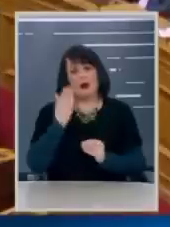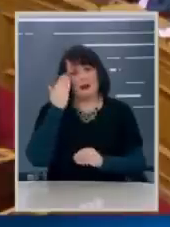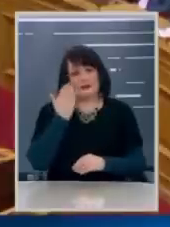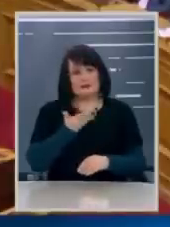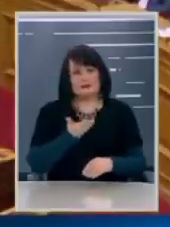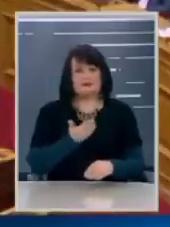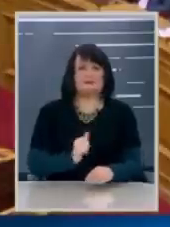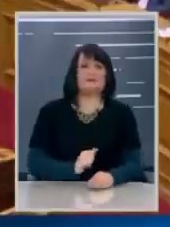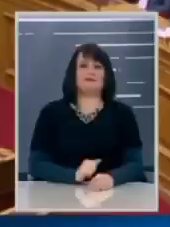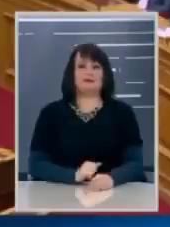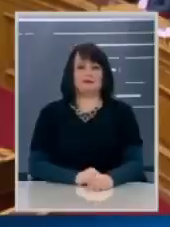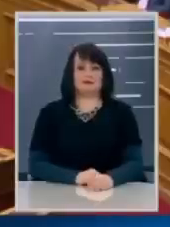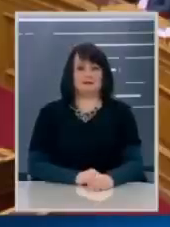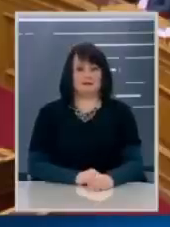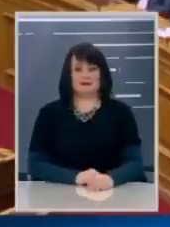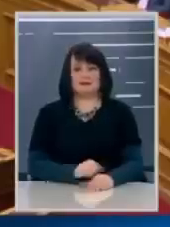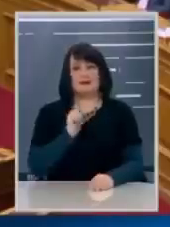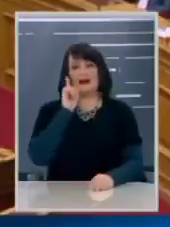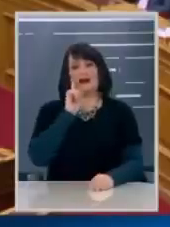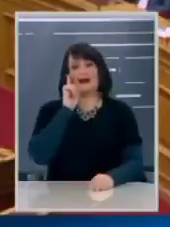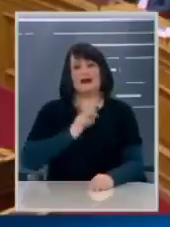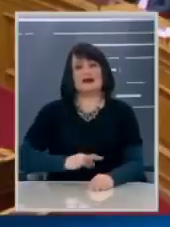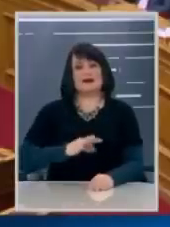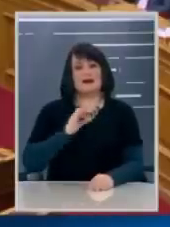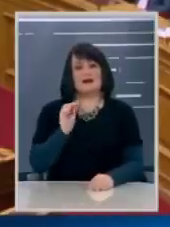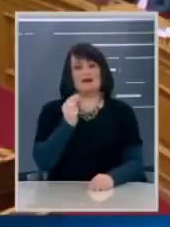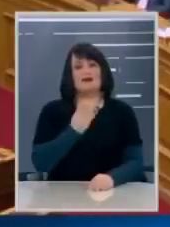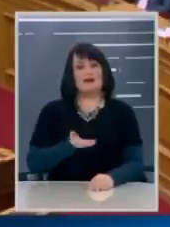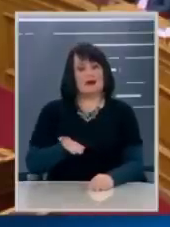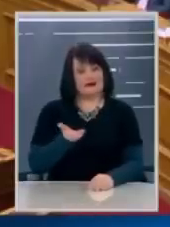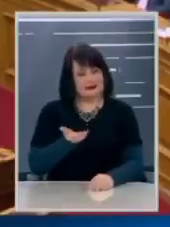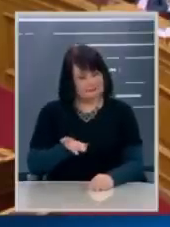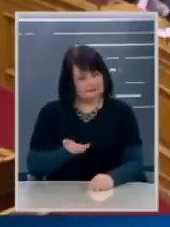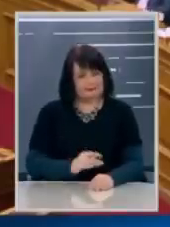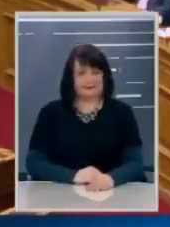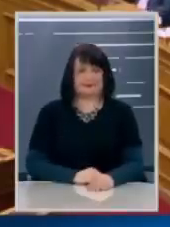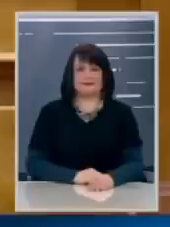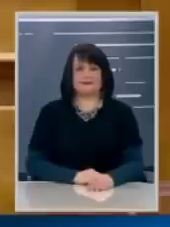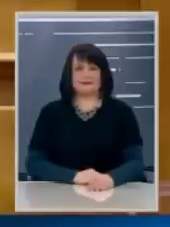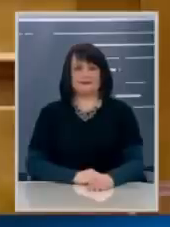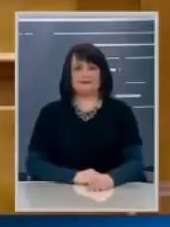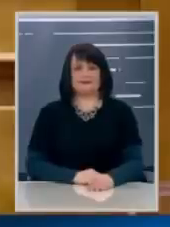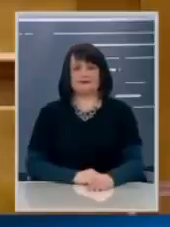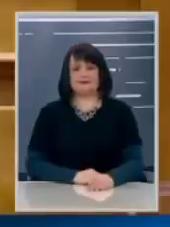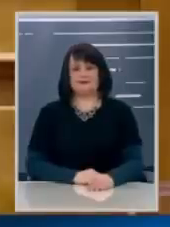Υπουργούς και κυρίους και κυρίες βουλευτές.